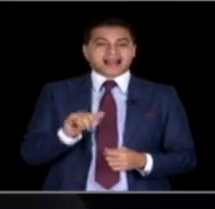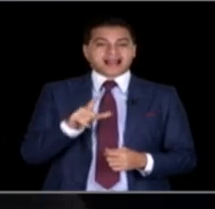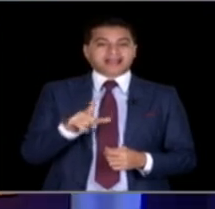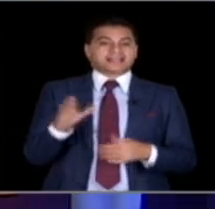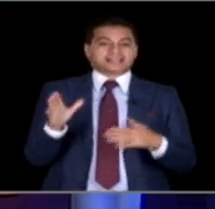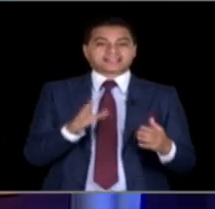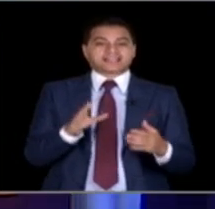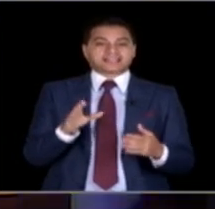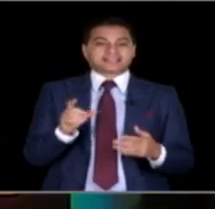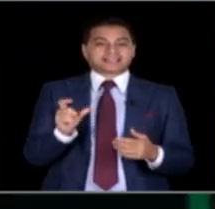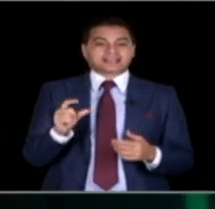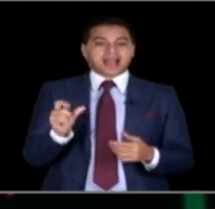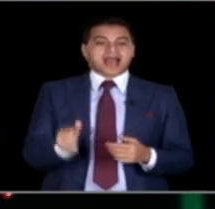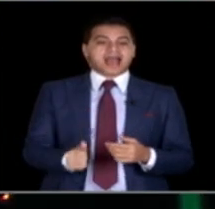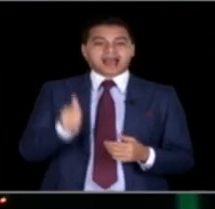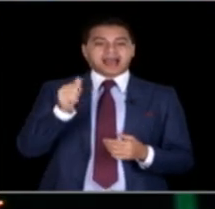صحيحة.